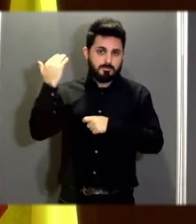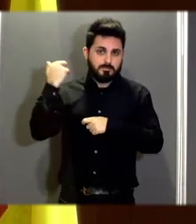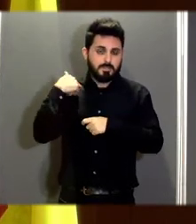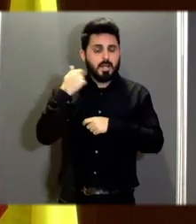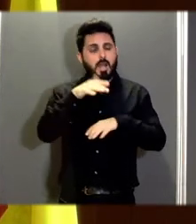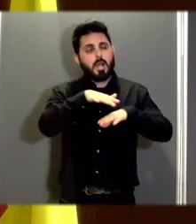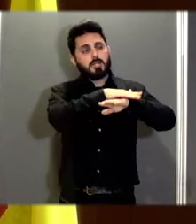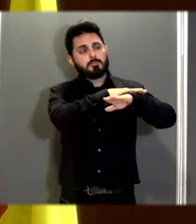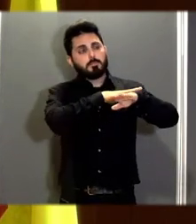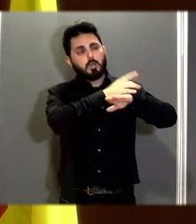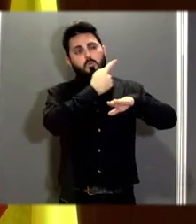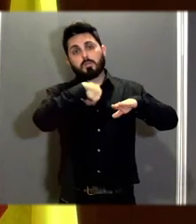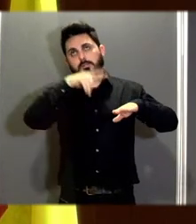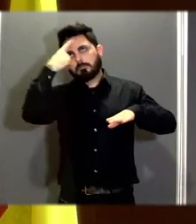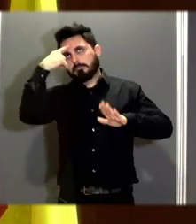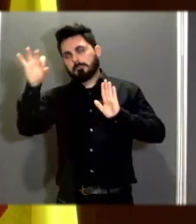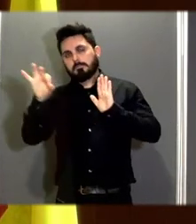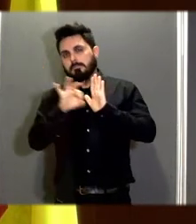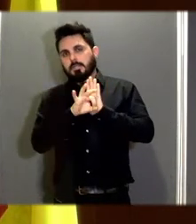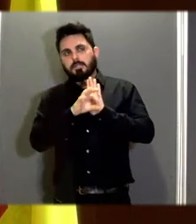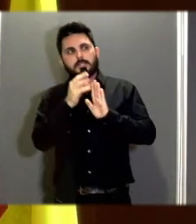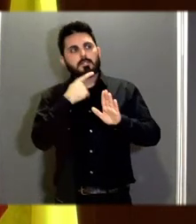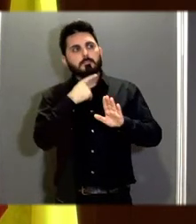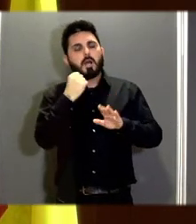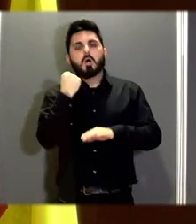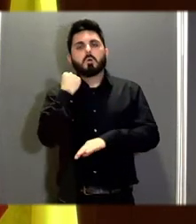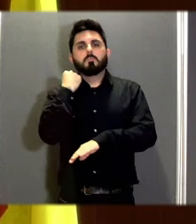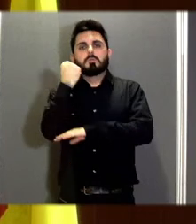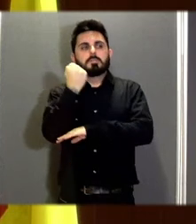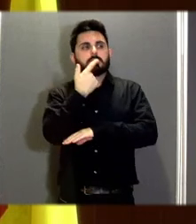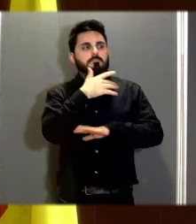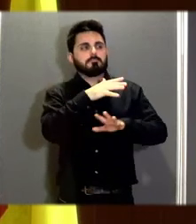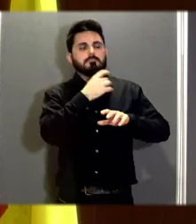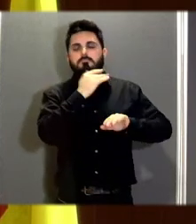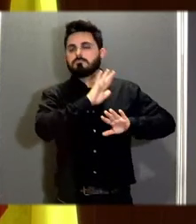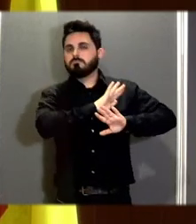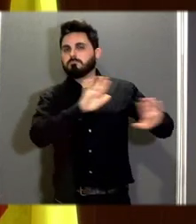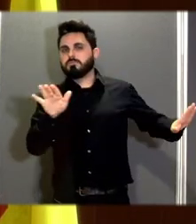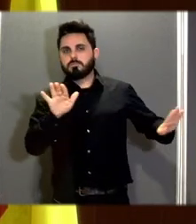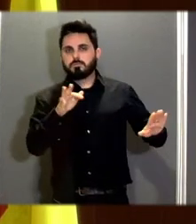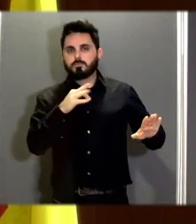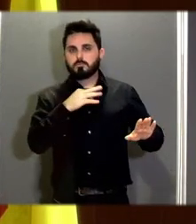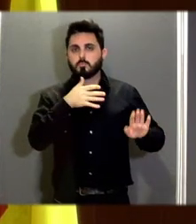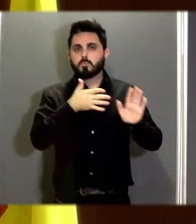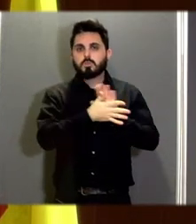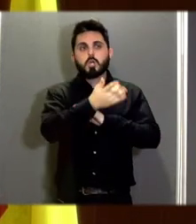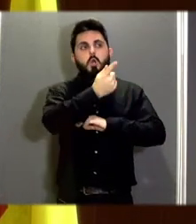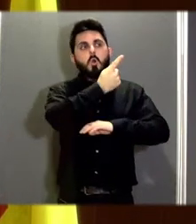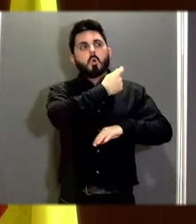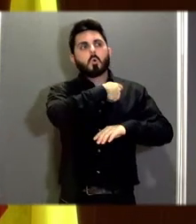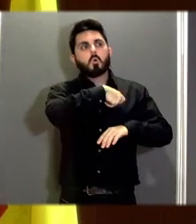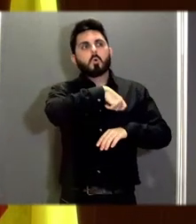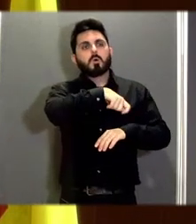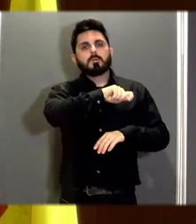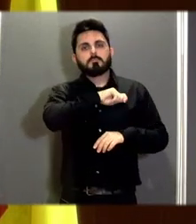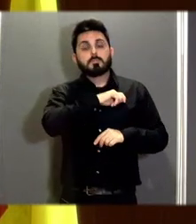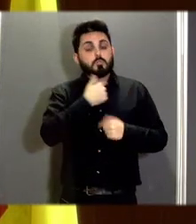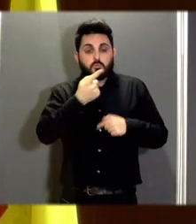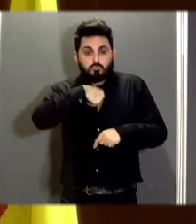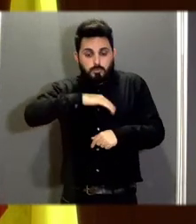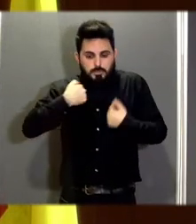d'estat, una aversió al poder per efecte de la dominació espanyola i una aversió, un sentiment